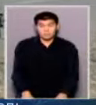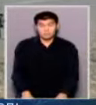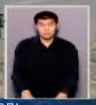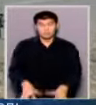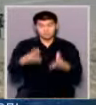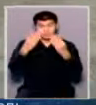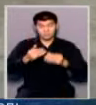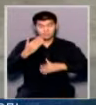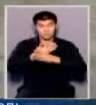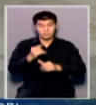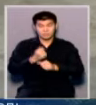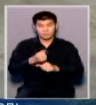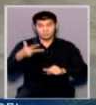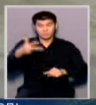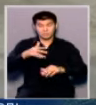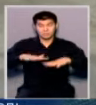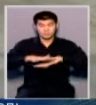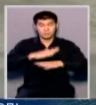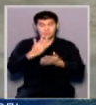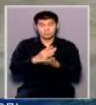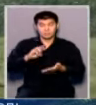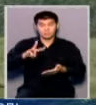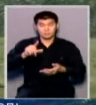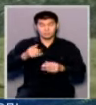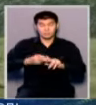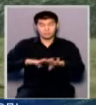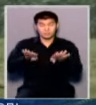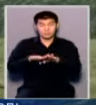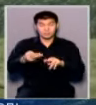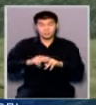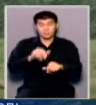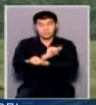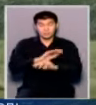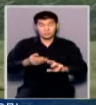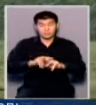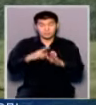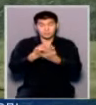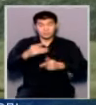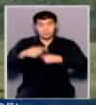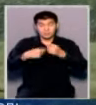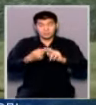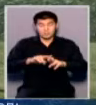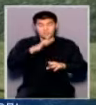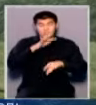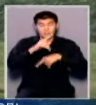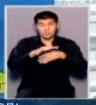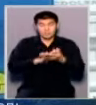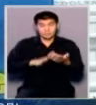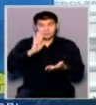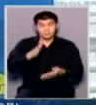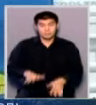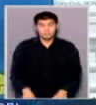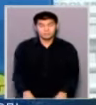Осындай көмек жасап жатыр енді. 3000-ға жуық халқы бар Мақаш ауылының мәрттігі мұнымен шектелмек емес. Асарлату алдағы уақытта да жалғасын